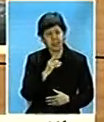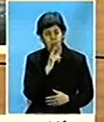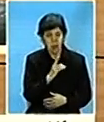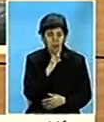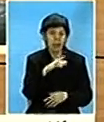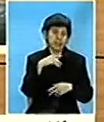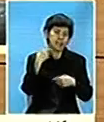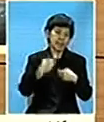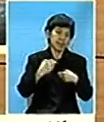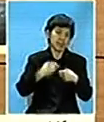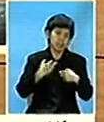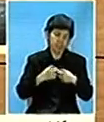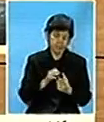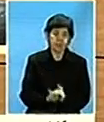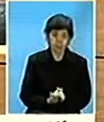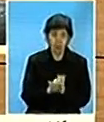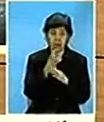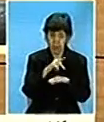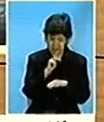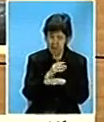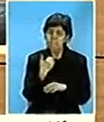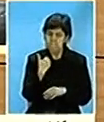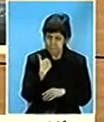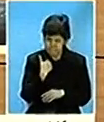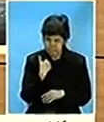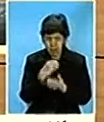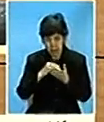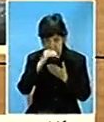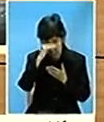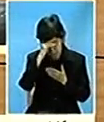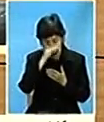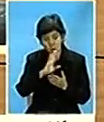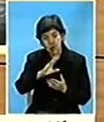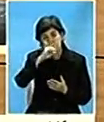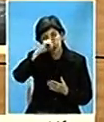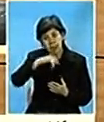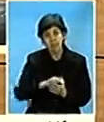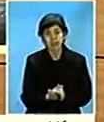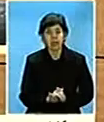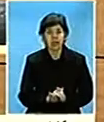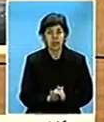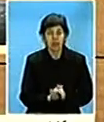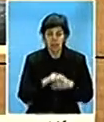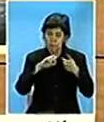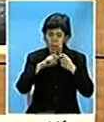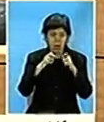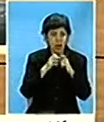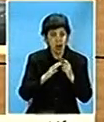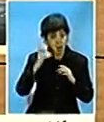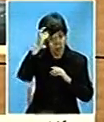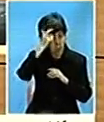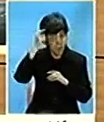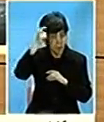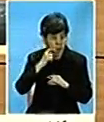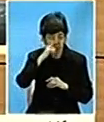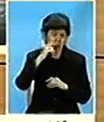ออกครับท่านประธานครับท่านประธานครับยังมีอีกครับเรื่องการศึกษาของประเทศไทยเมื่อเหตุการณ์เกิดขึ้นที่ประเทศพม่ากับประเทศ